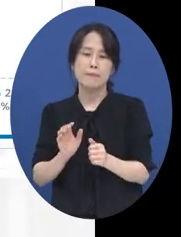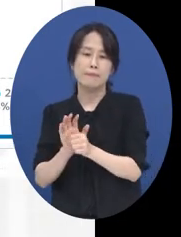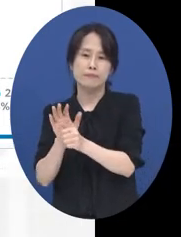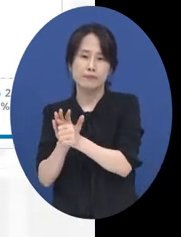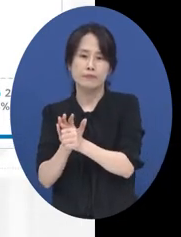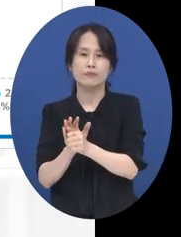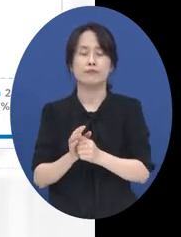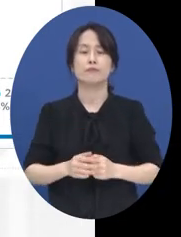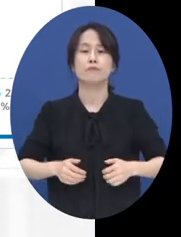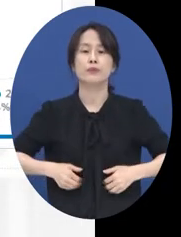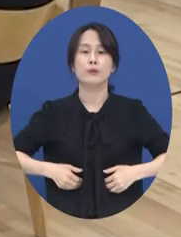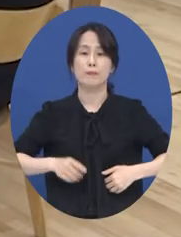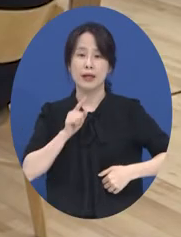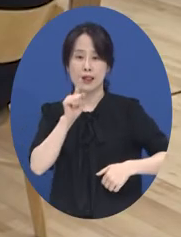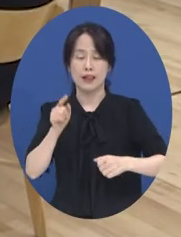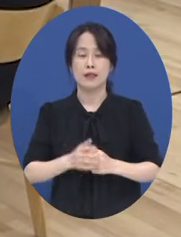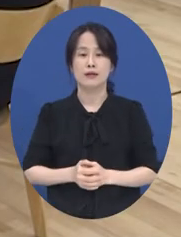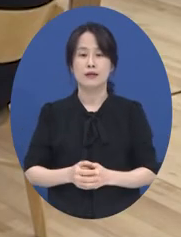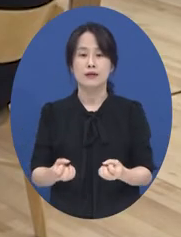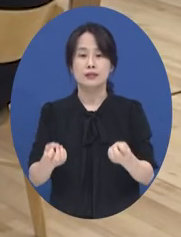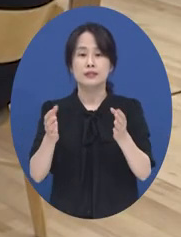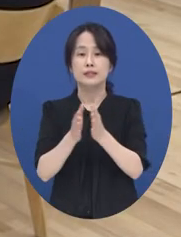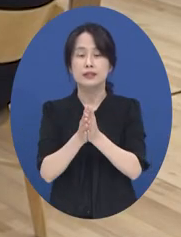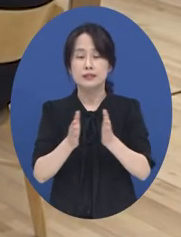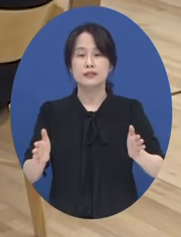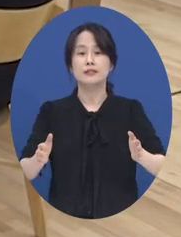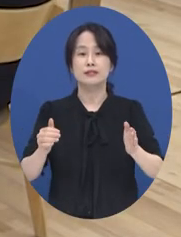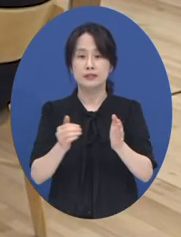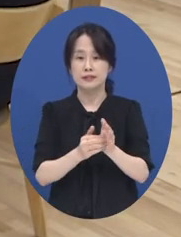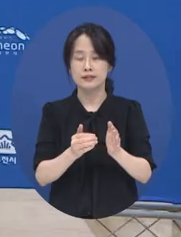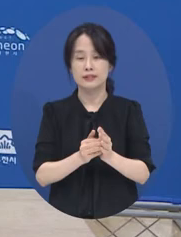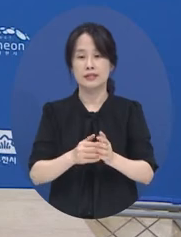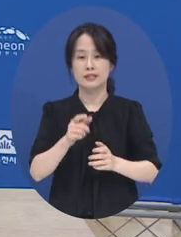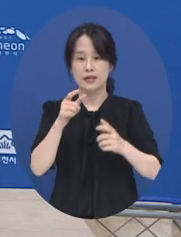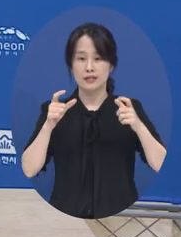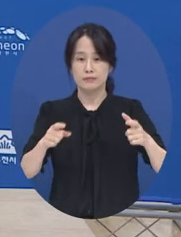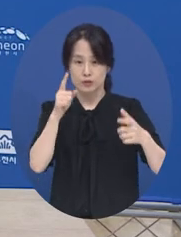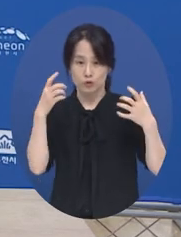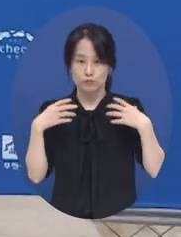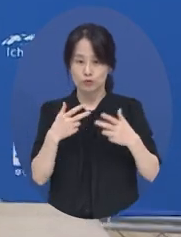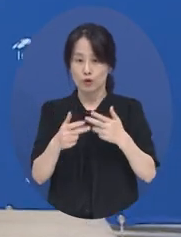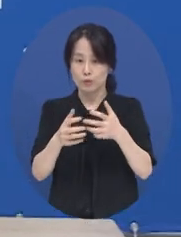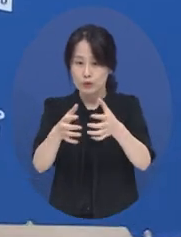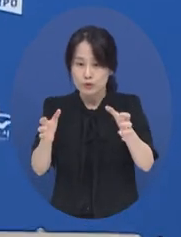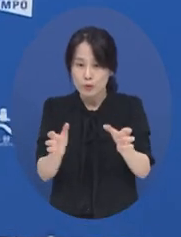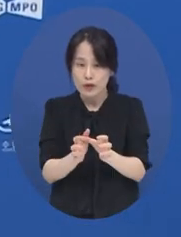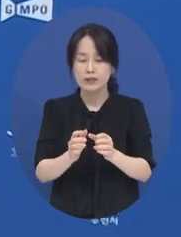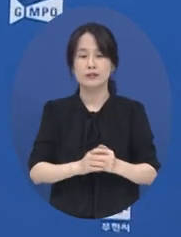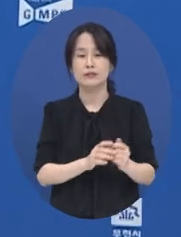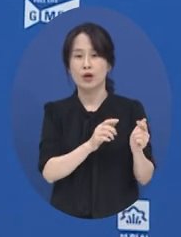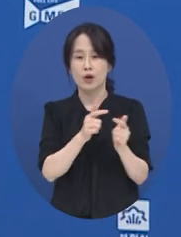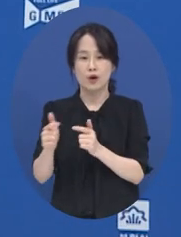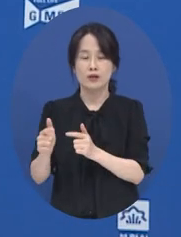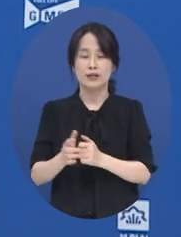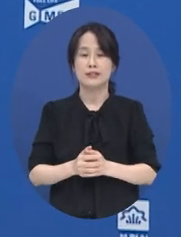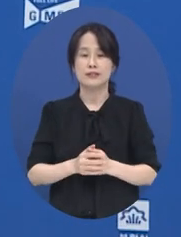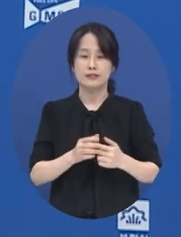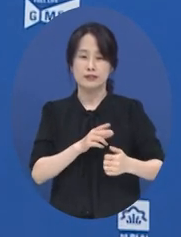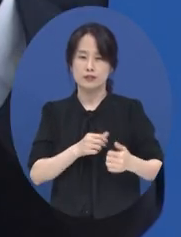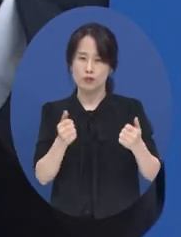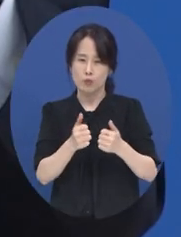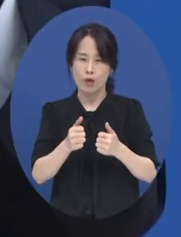논의했습니다. 출범식을 마친 기본소득 지방정부협의회는 실무협의회 구성과 규약 제정, 지방의회 의결